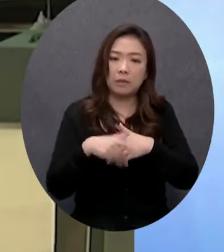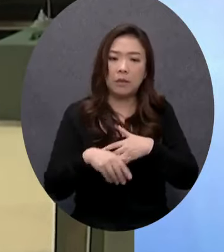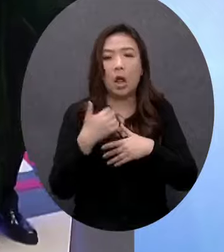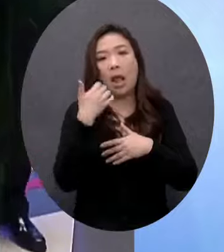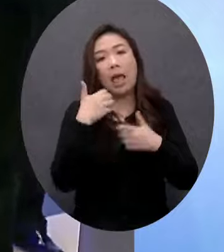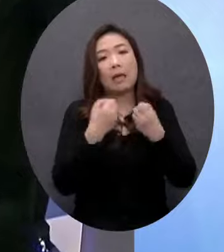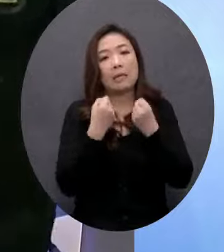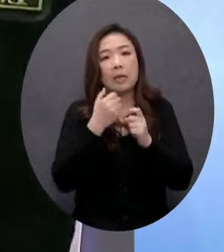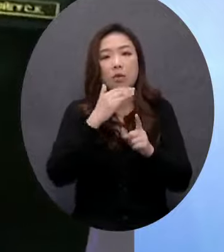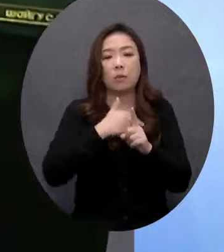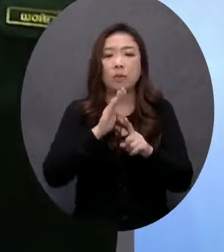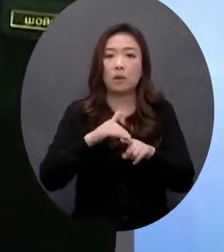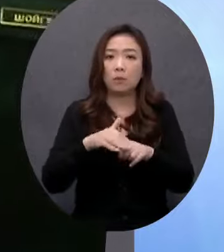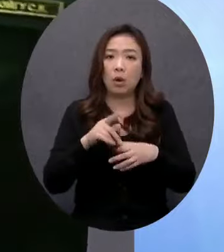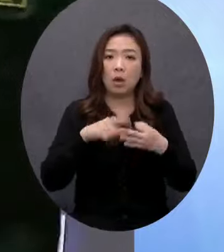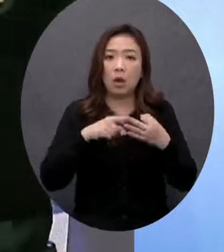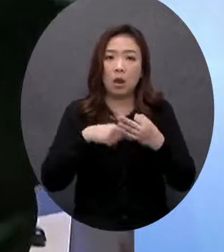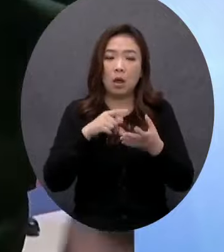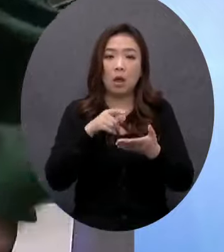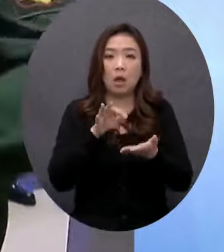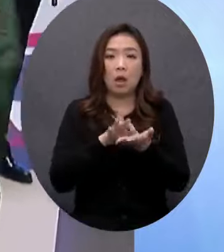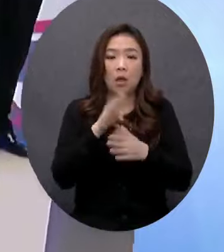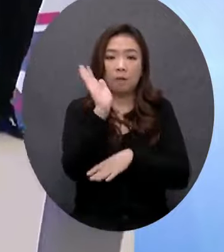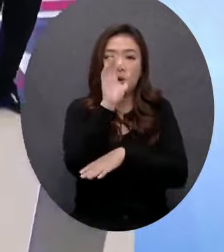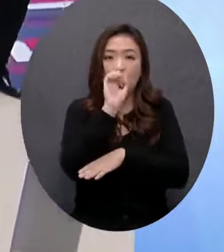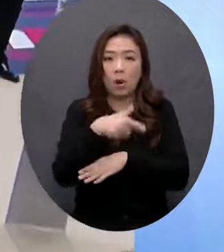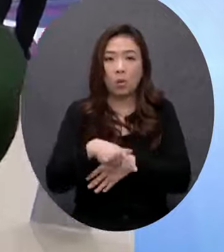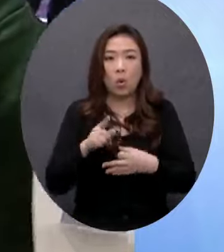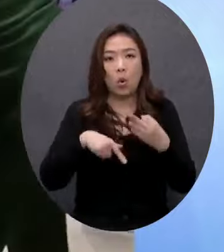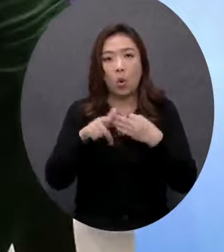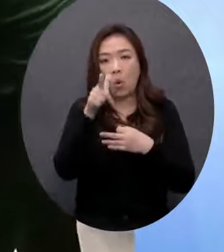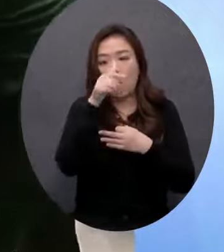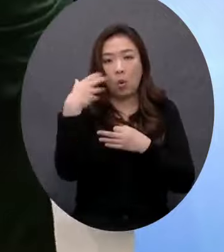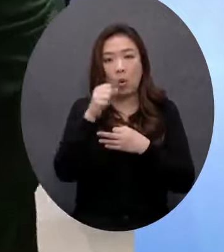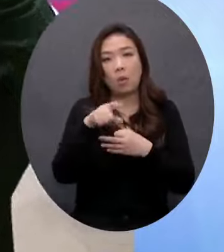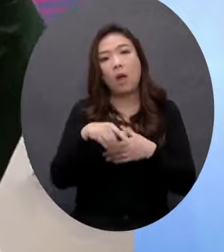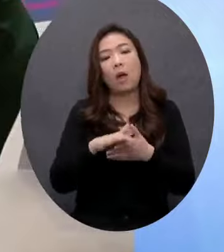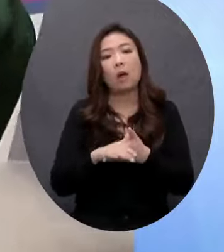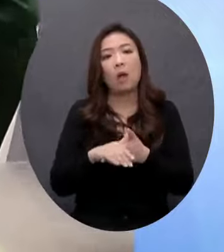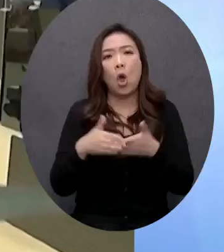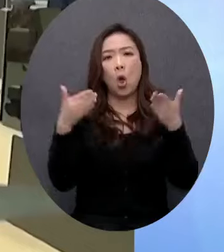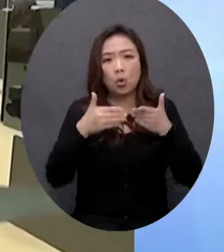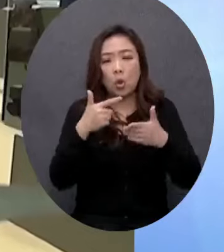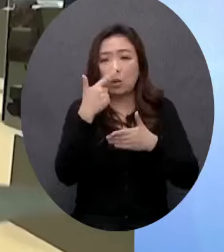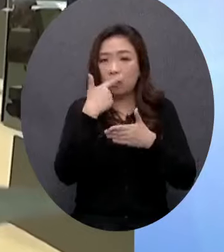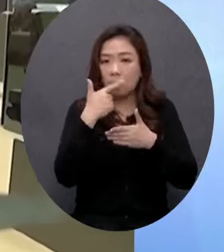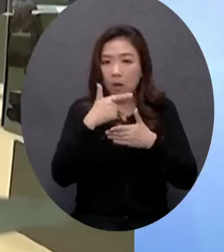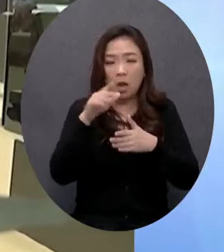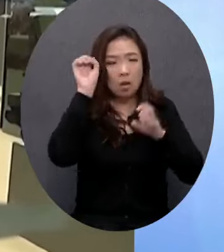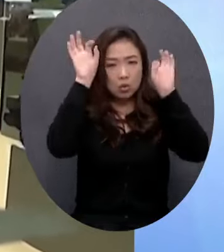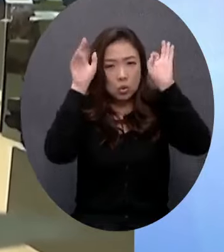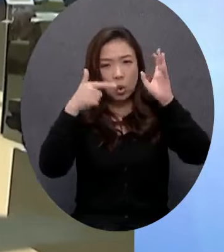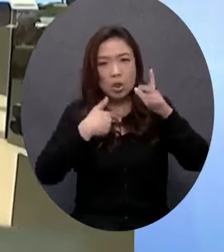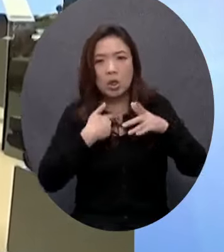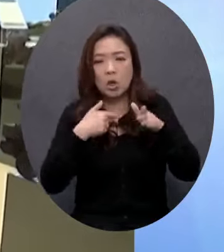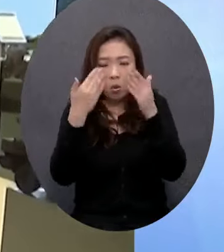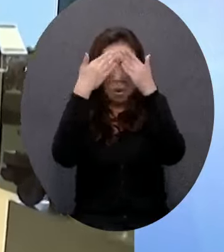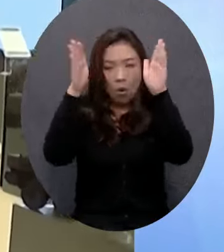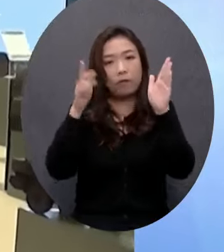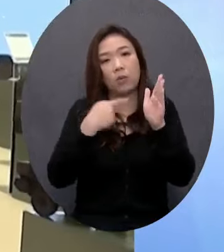平。克里姆林宫发言人指出，普京认为国防部绝对需要对崭新具创意的意念持开放